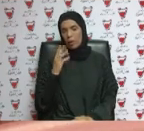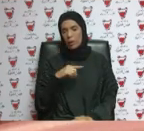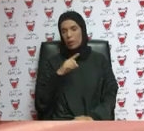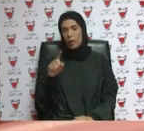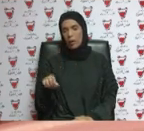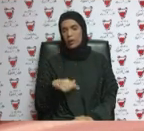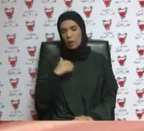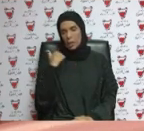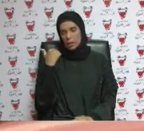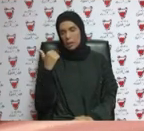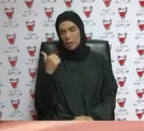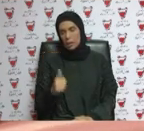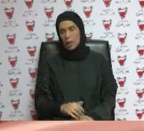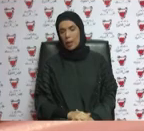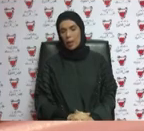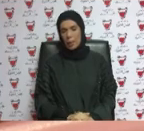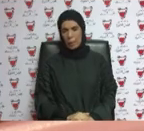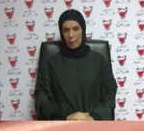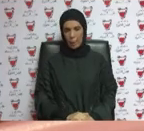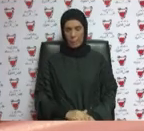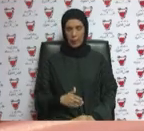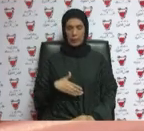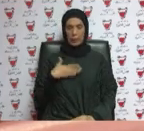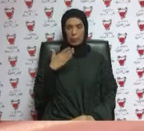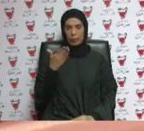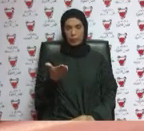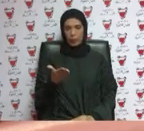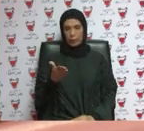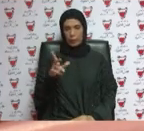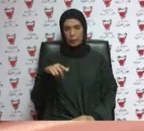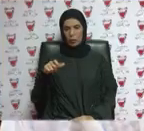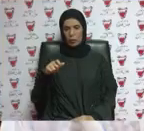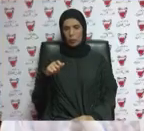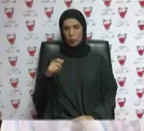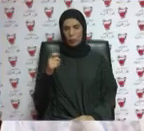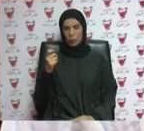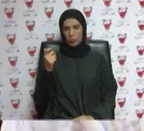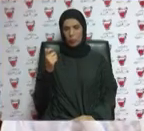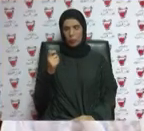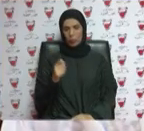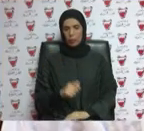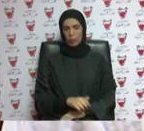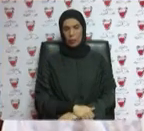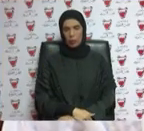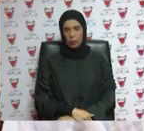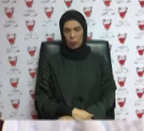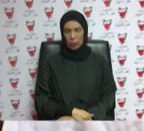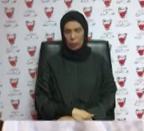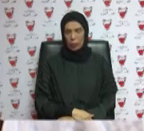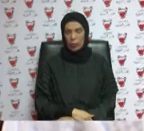جون. فأنا يعني أتمنى أن معالي وزير المالية يجيب على هاي الأسئلة، وشكرا.